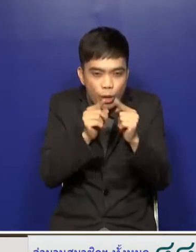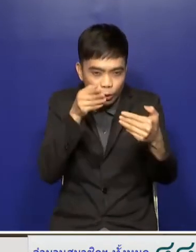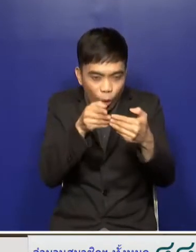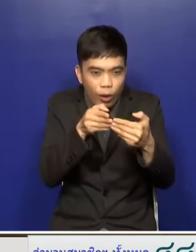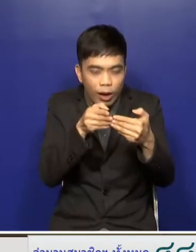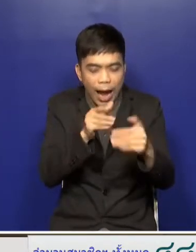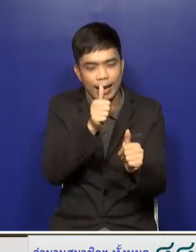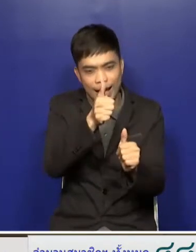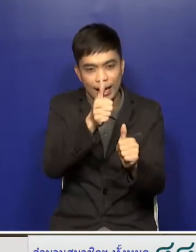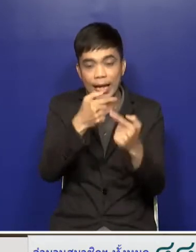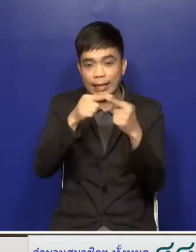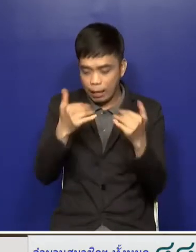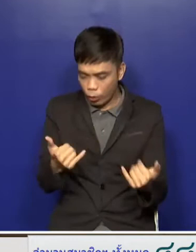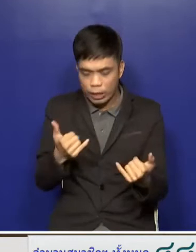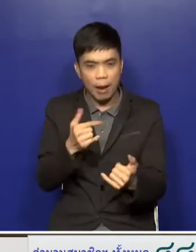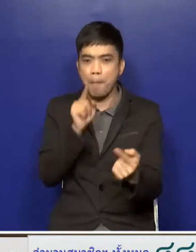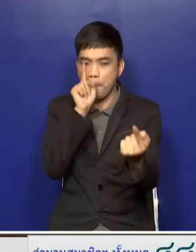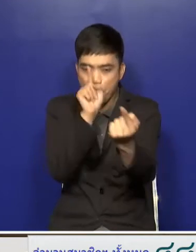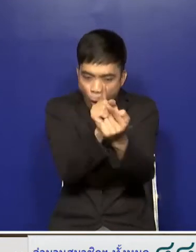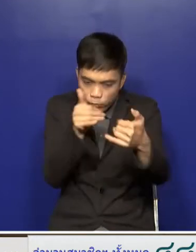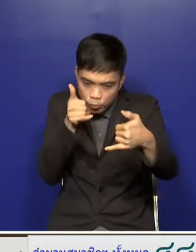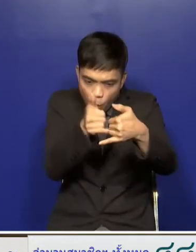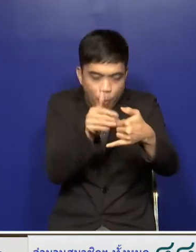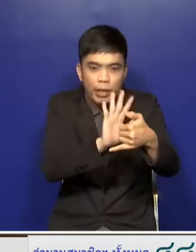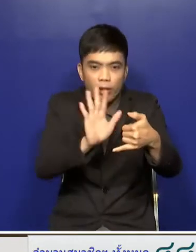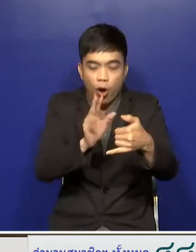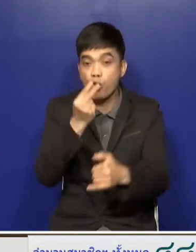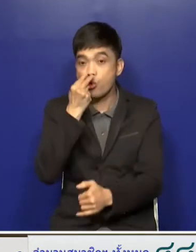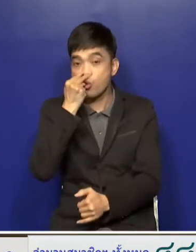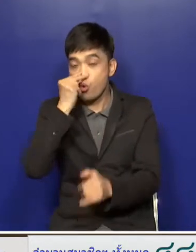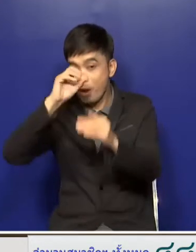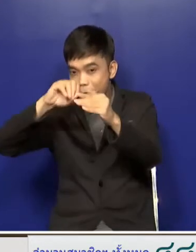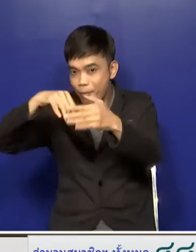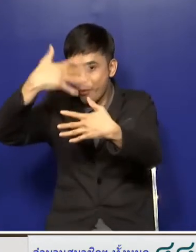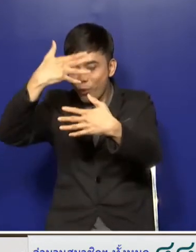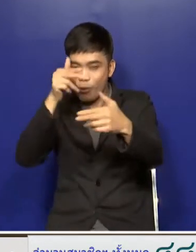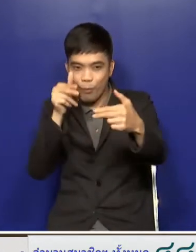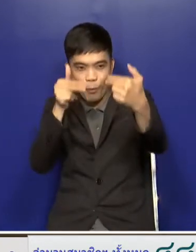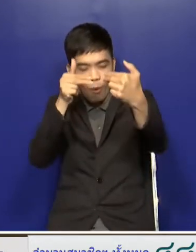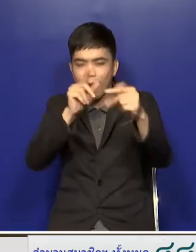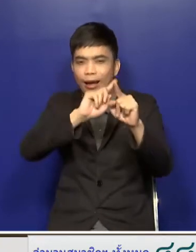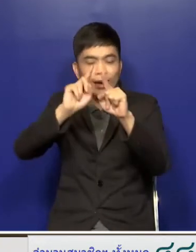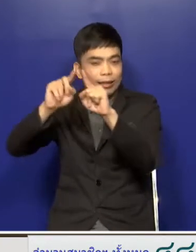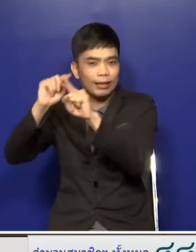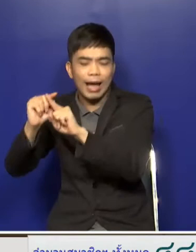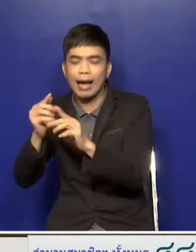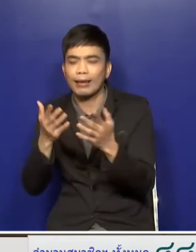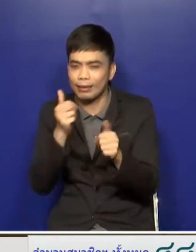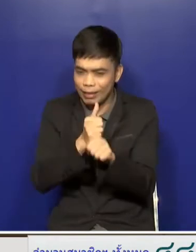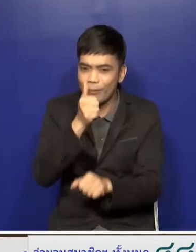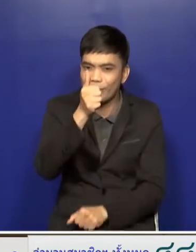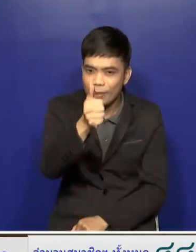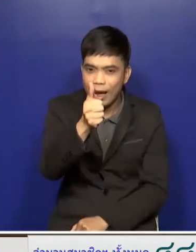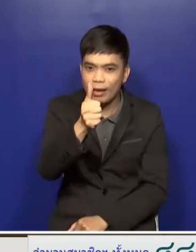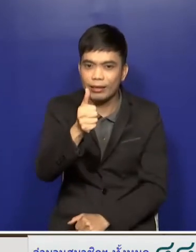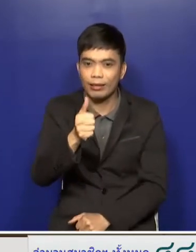ตัวแทนหอ Proxyหรอเอาวะตารหรบางทีเห็นอย่างอ